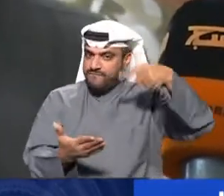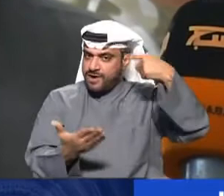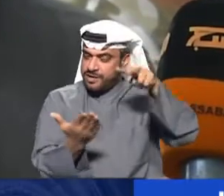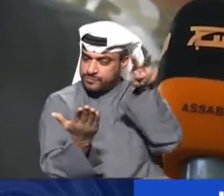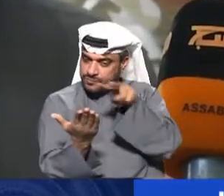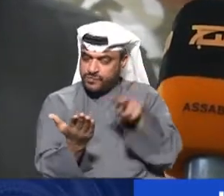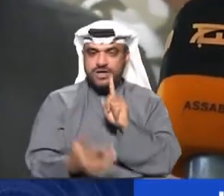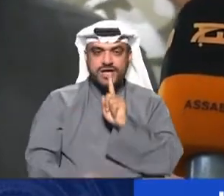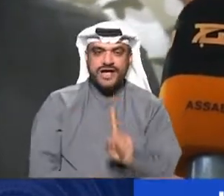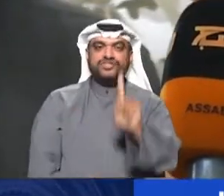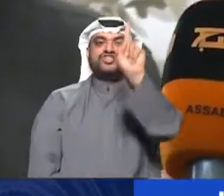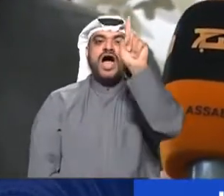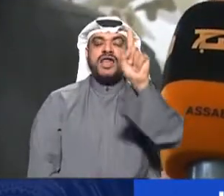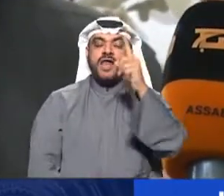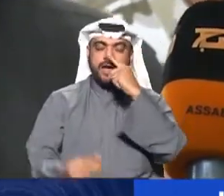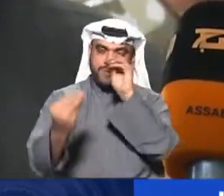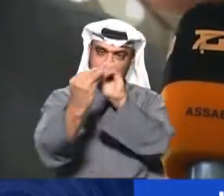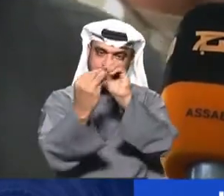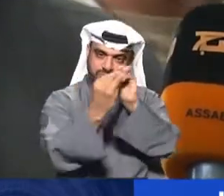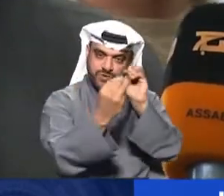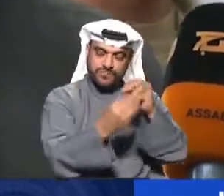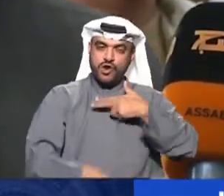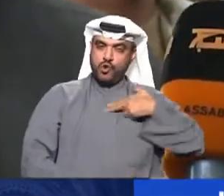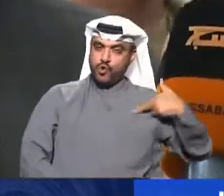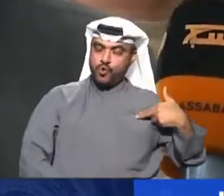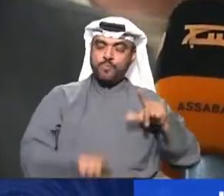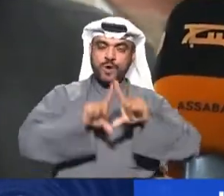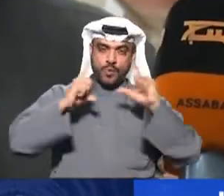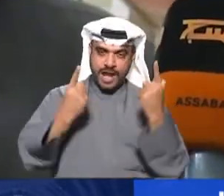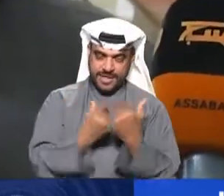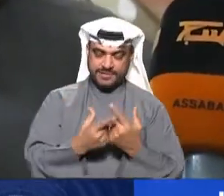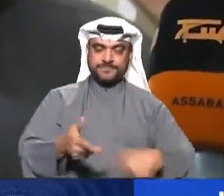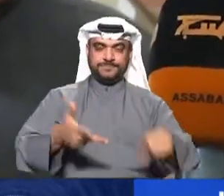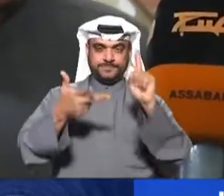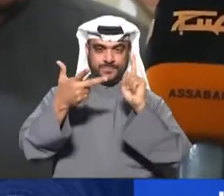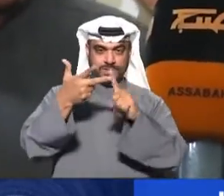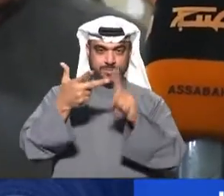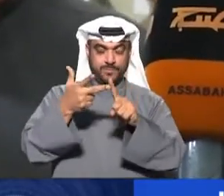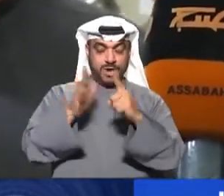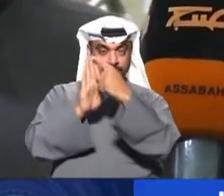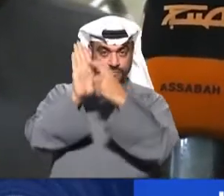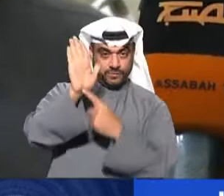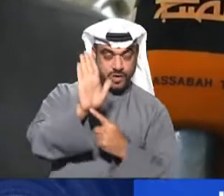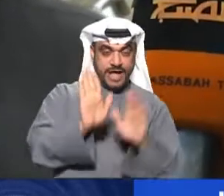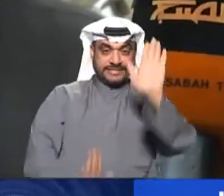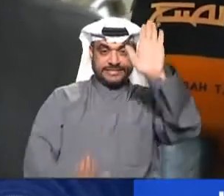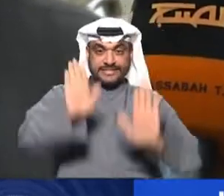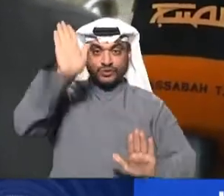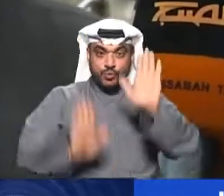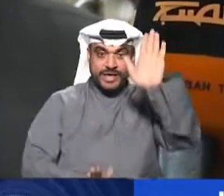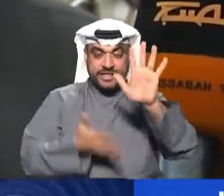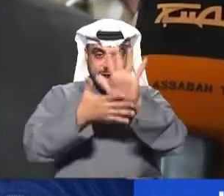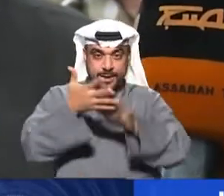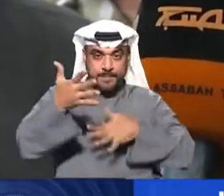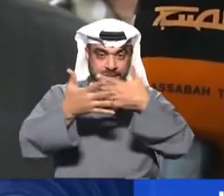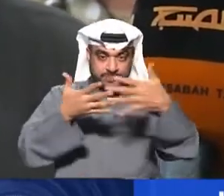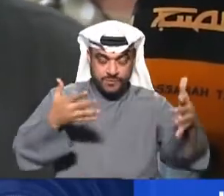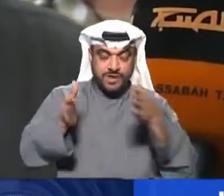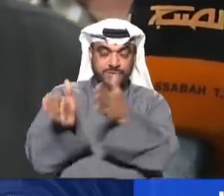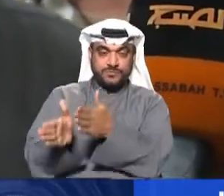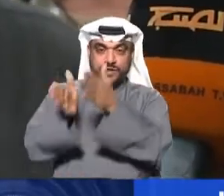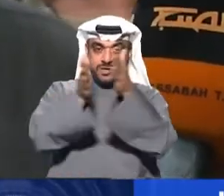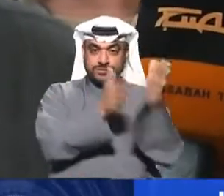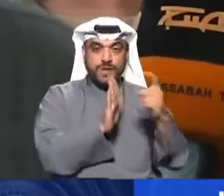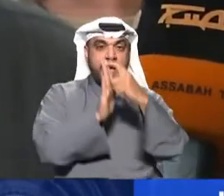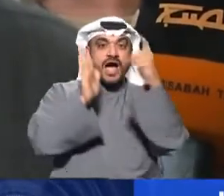ان شاء الله يكون هناك توافق بين الحكومة واللجنة. وبعد ذلك لائحيا كما صوت المجلس على جدول المجلس تم الانتقال الى